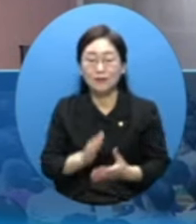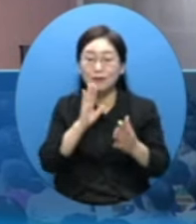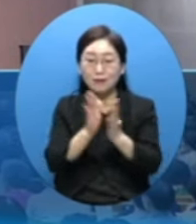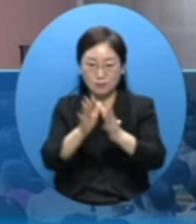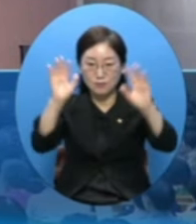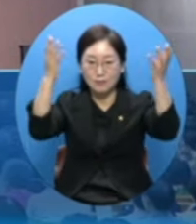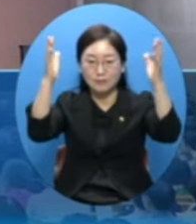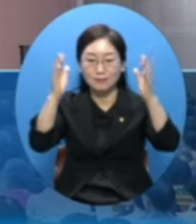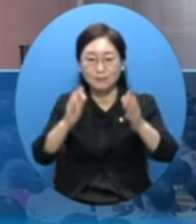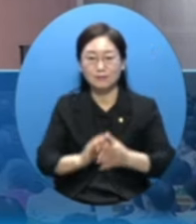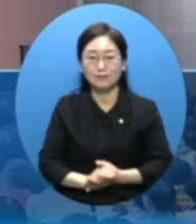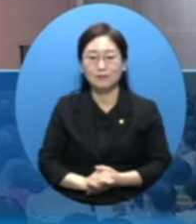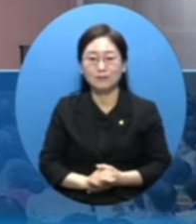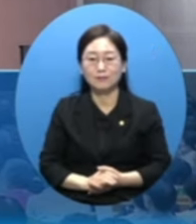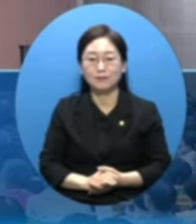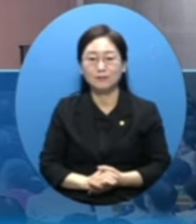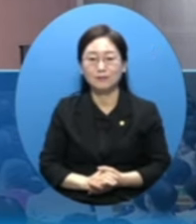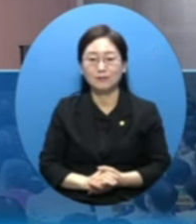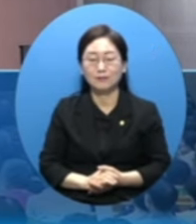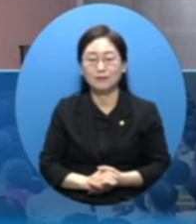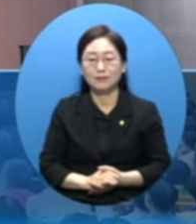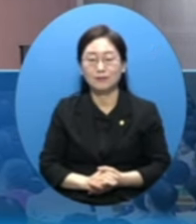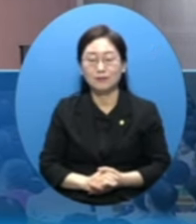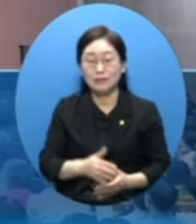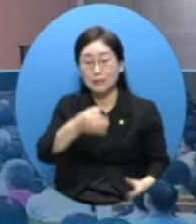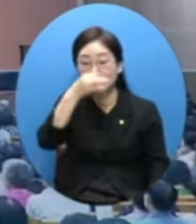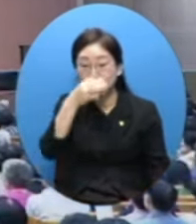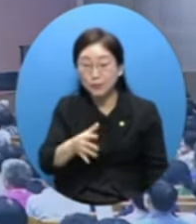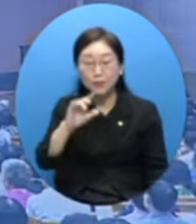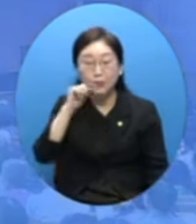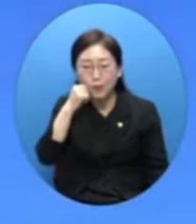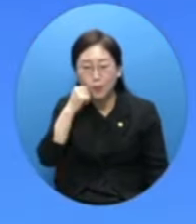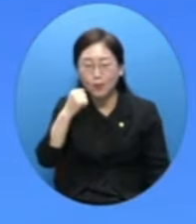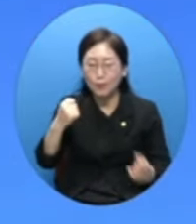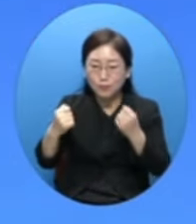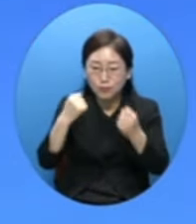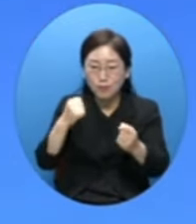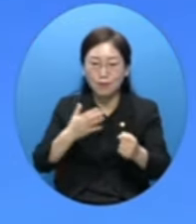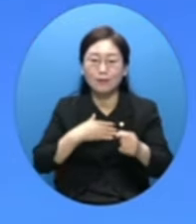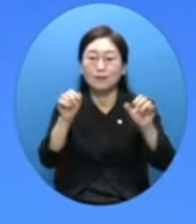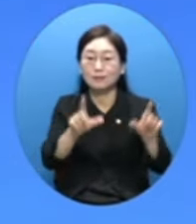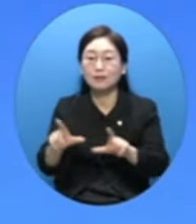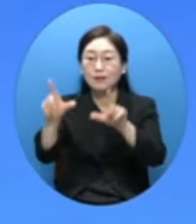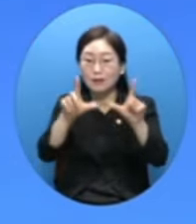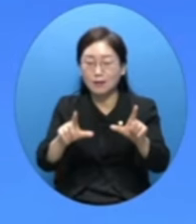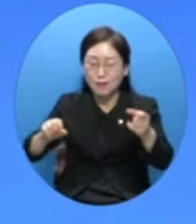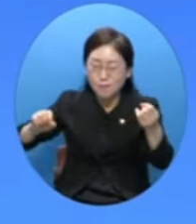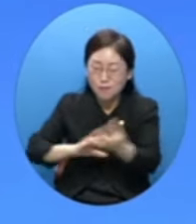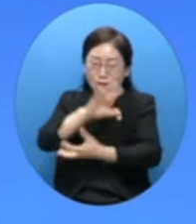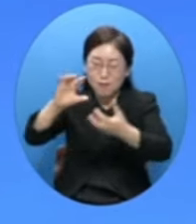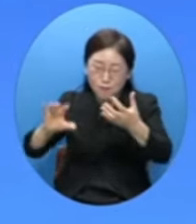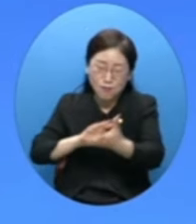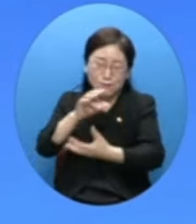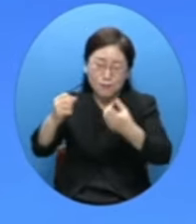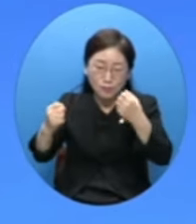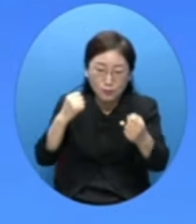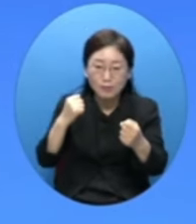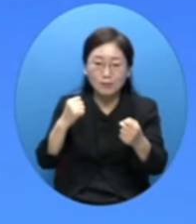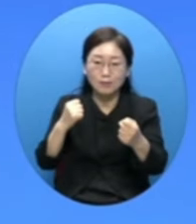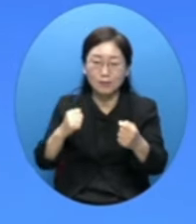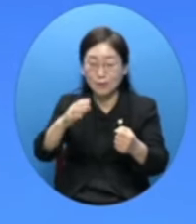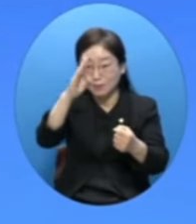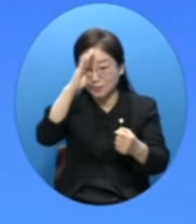할렐루야 아멘 아무리 힘들고 어려워도 내 삶에 환난이 다가오고